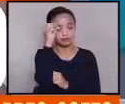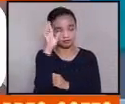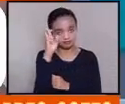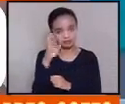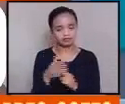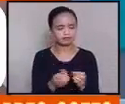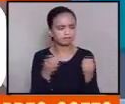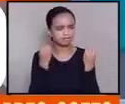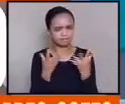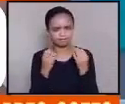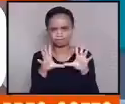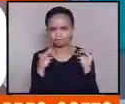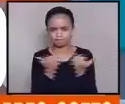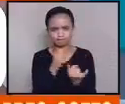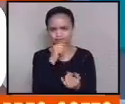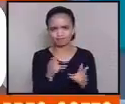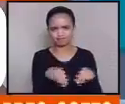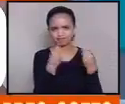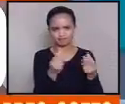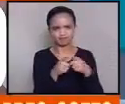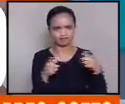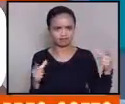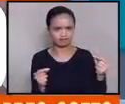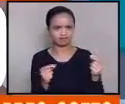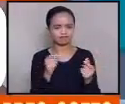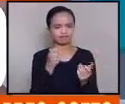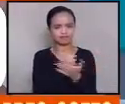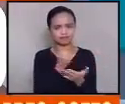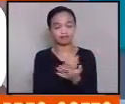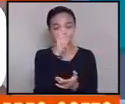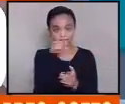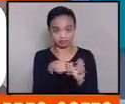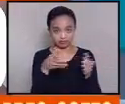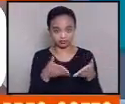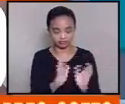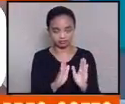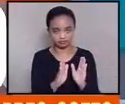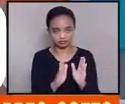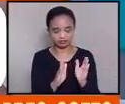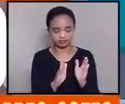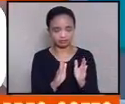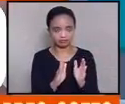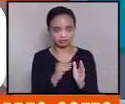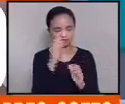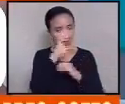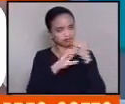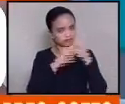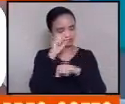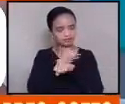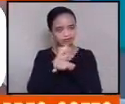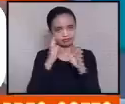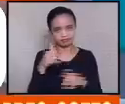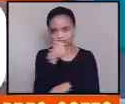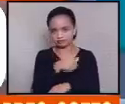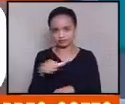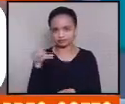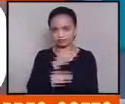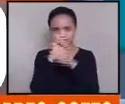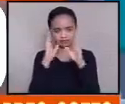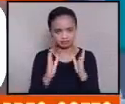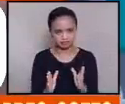marami pa rin kumpanya, hindi po nagbibigay ng payslip. Di ho ba, sir, dapat allowed yung mga construction worker o kahit na sino magagawa